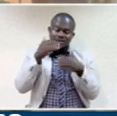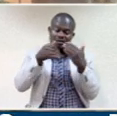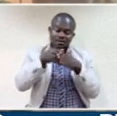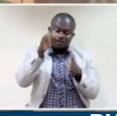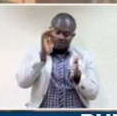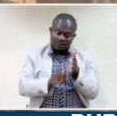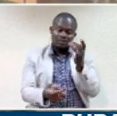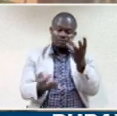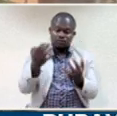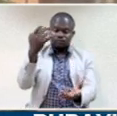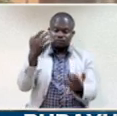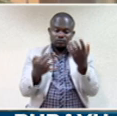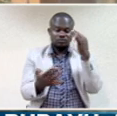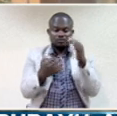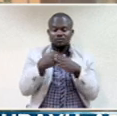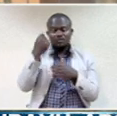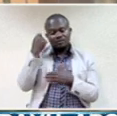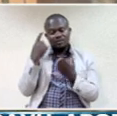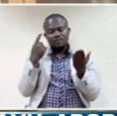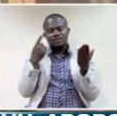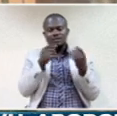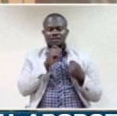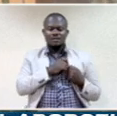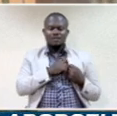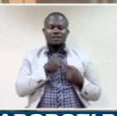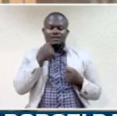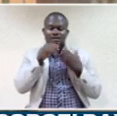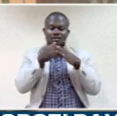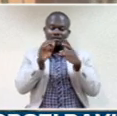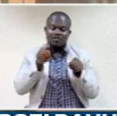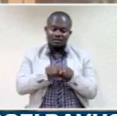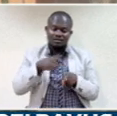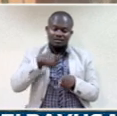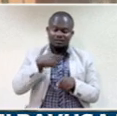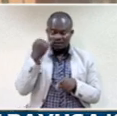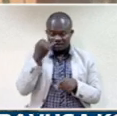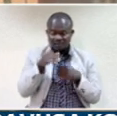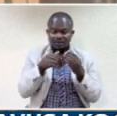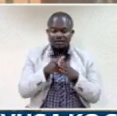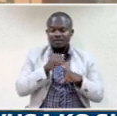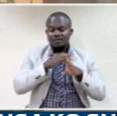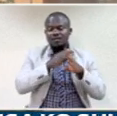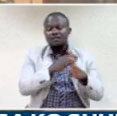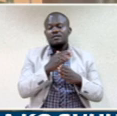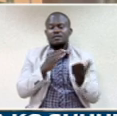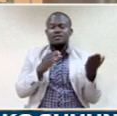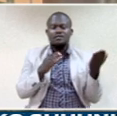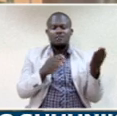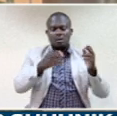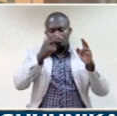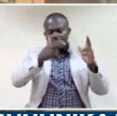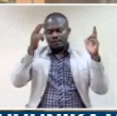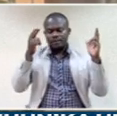bayidometse ubwo birambabaza barambira ngo nanjye ngo nibeshye nk'abarwanya